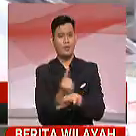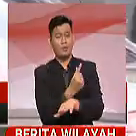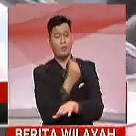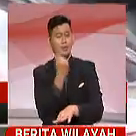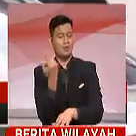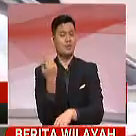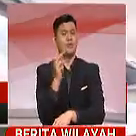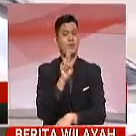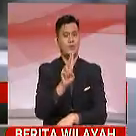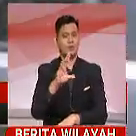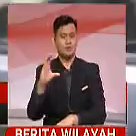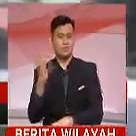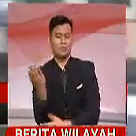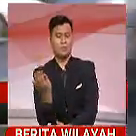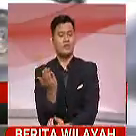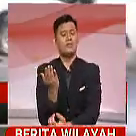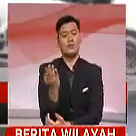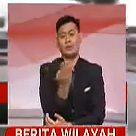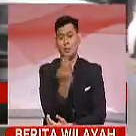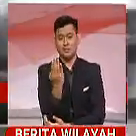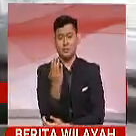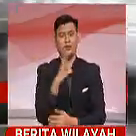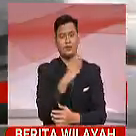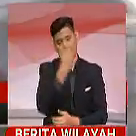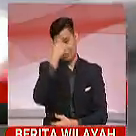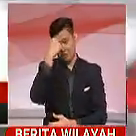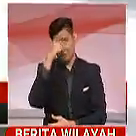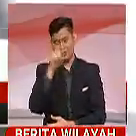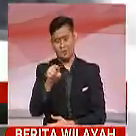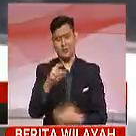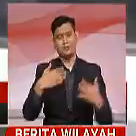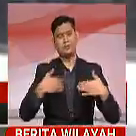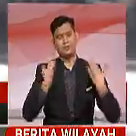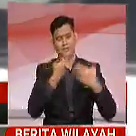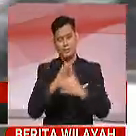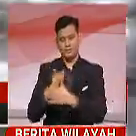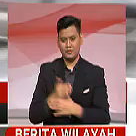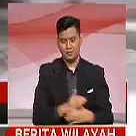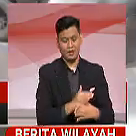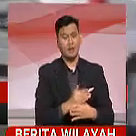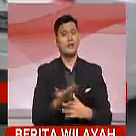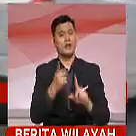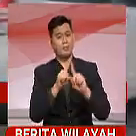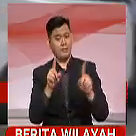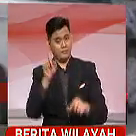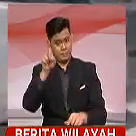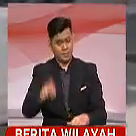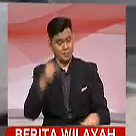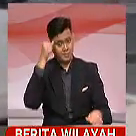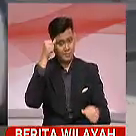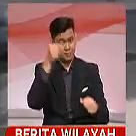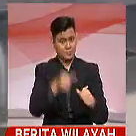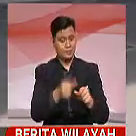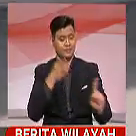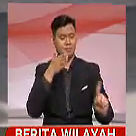bagi berkongsi kemeriahan. Perlu diingat, objektif utama adalah untuk memastikan perang menentang pandemik berakhir